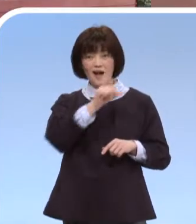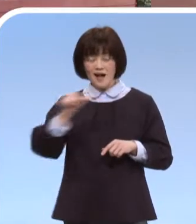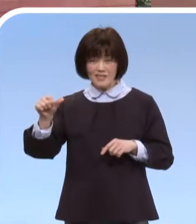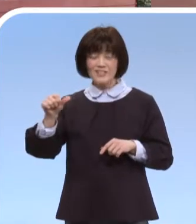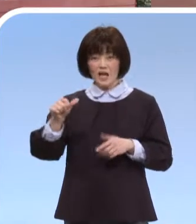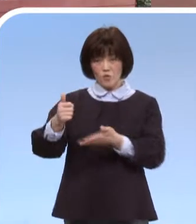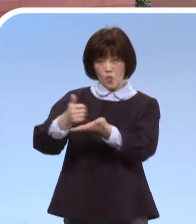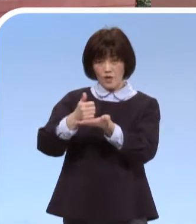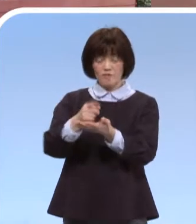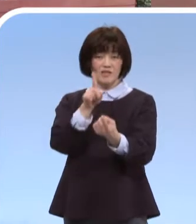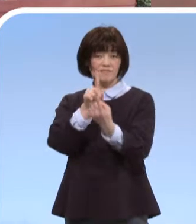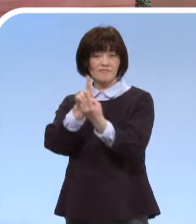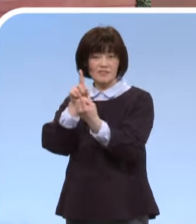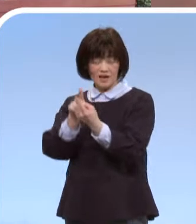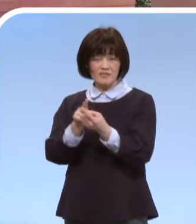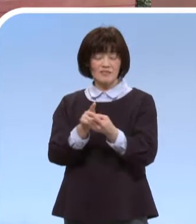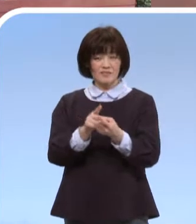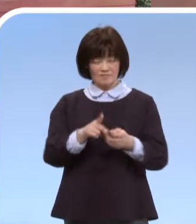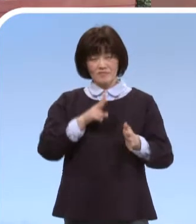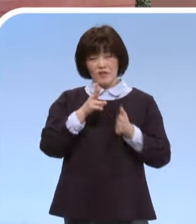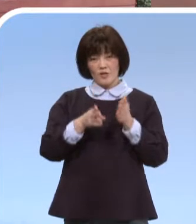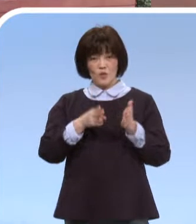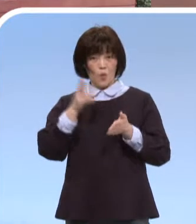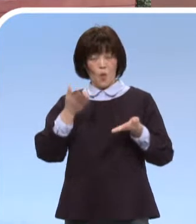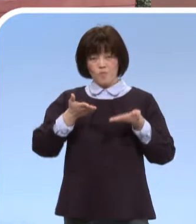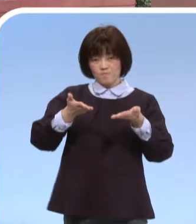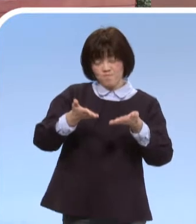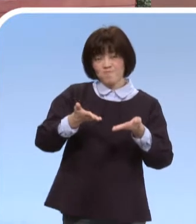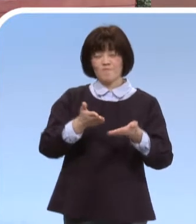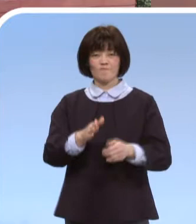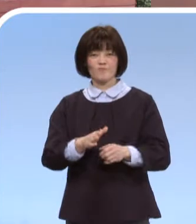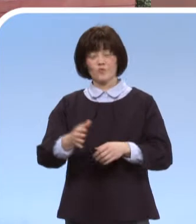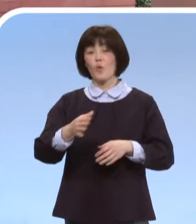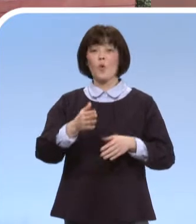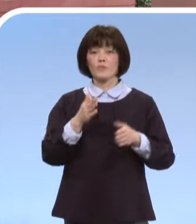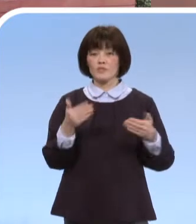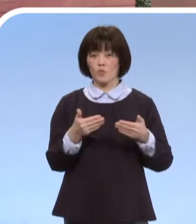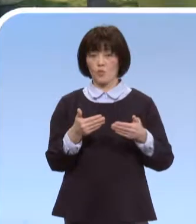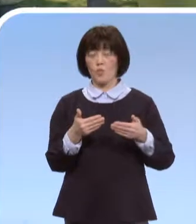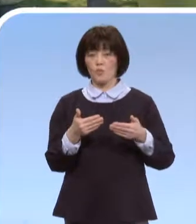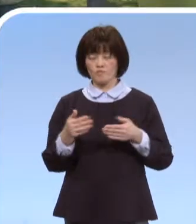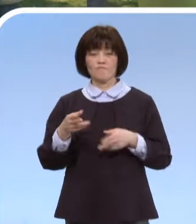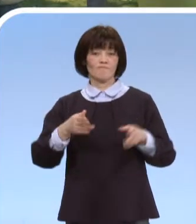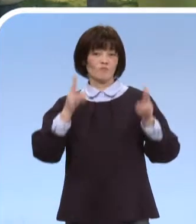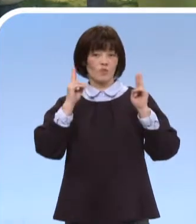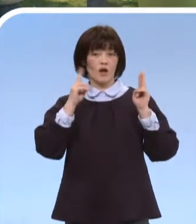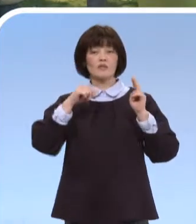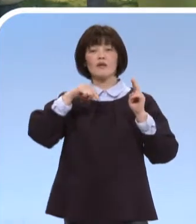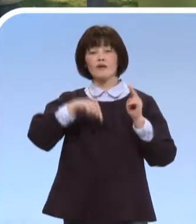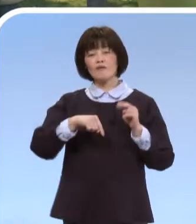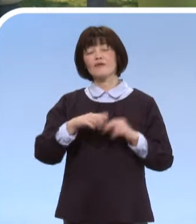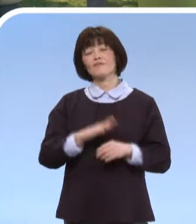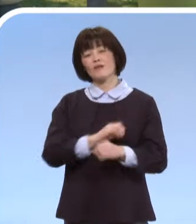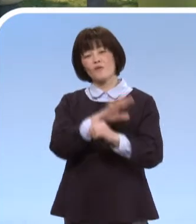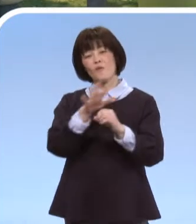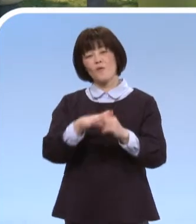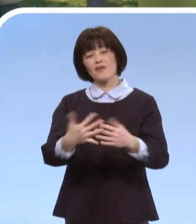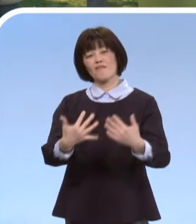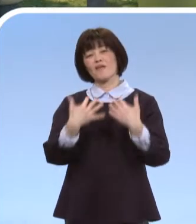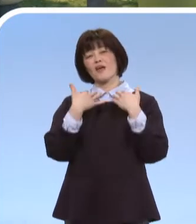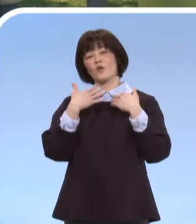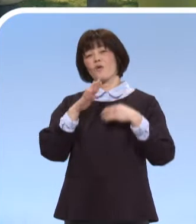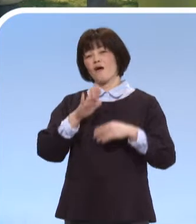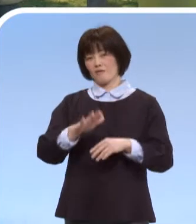行手配サービスを提供していた渡辺さん、業績は順調。しかし新型コロナの影響